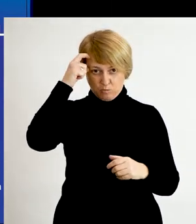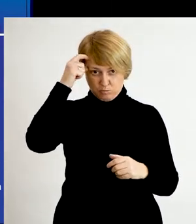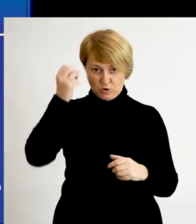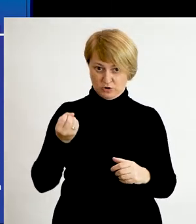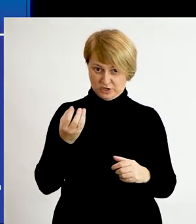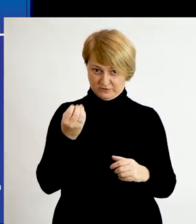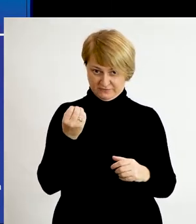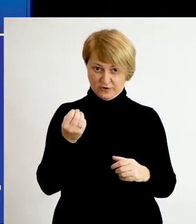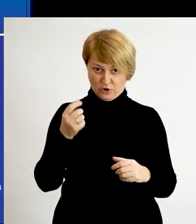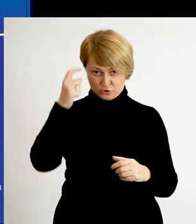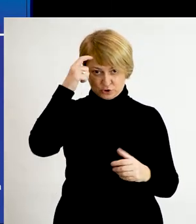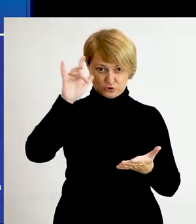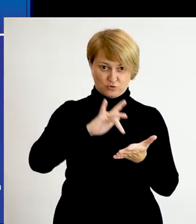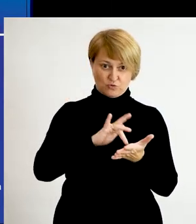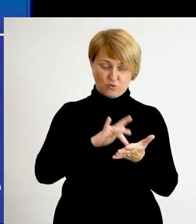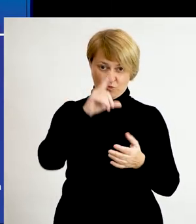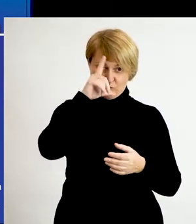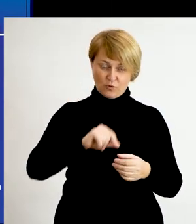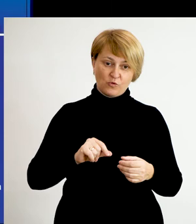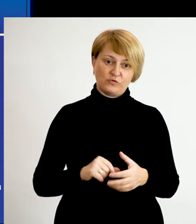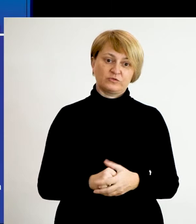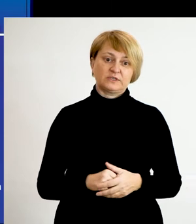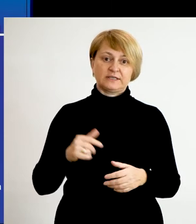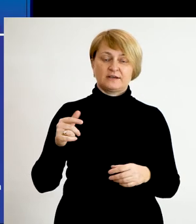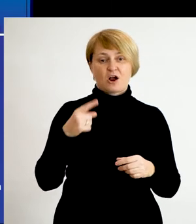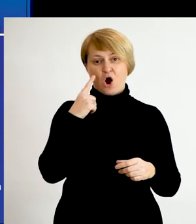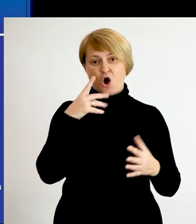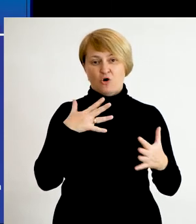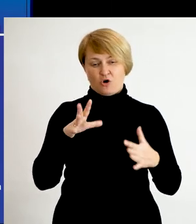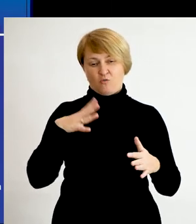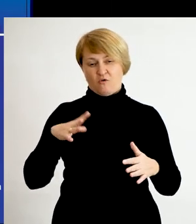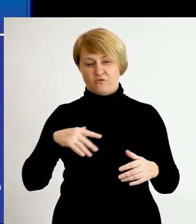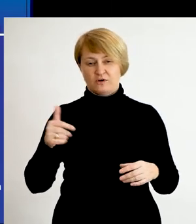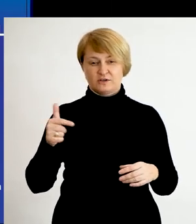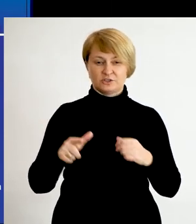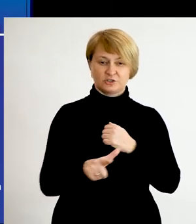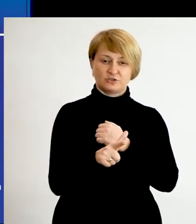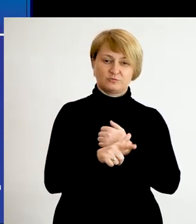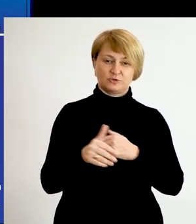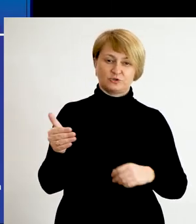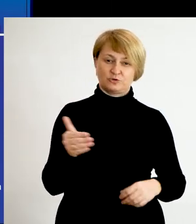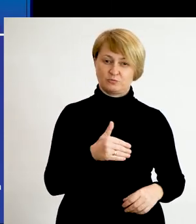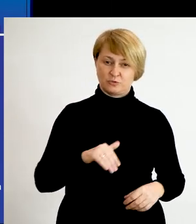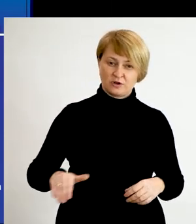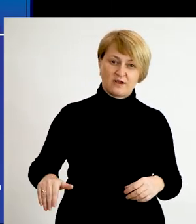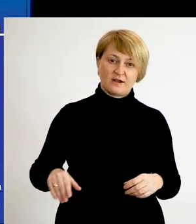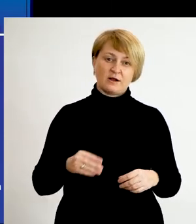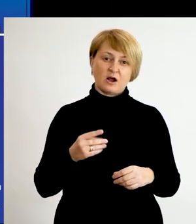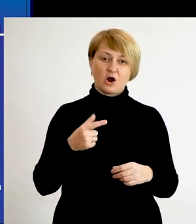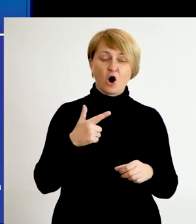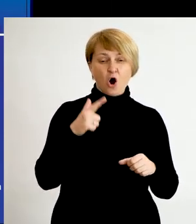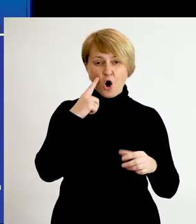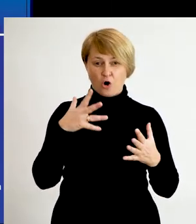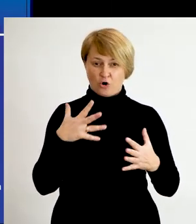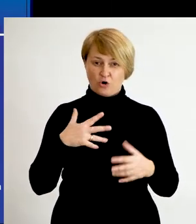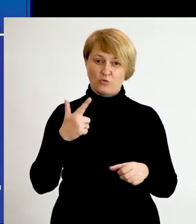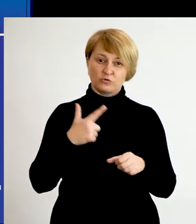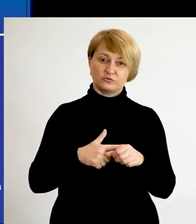Głównym. Wartość zadania szacowana na około 70 000 000. Planujemy w 2021 roku wydać